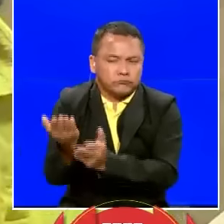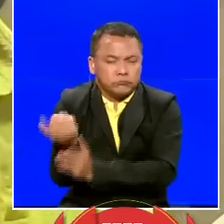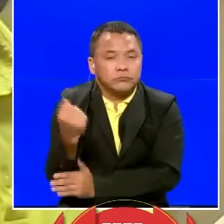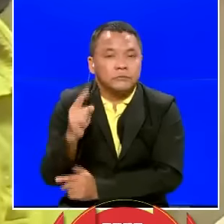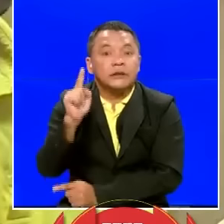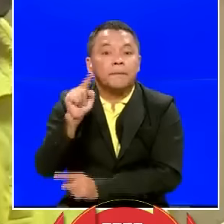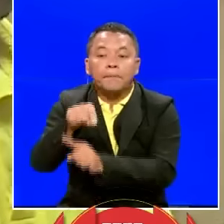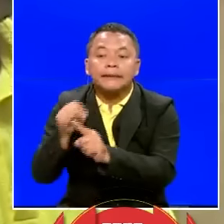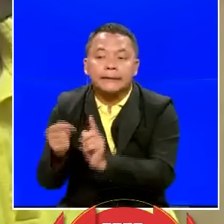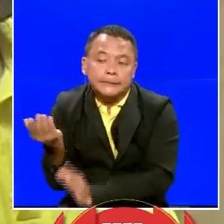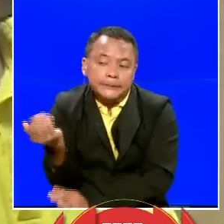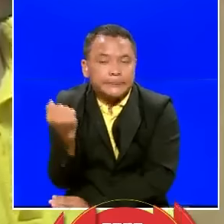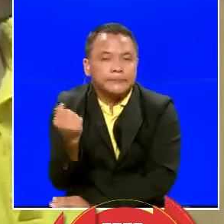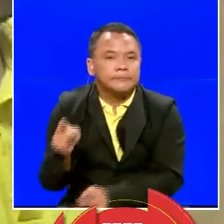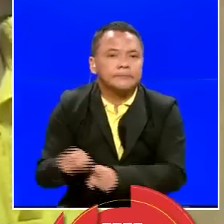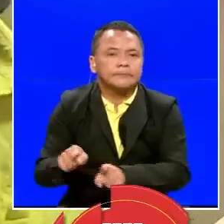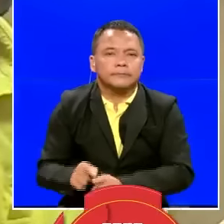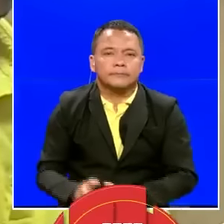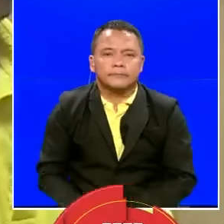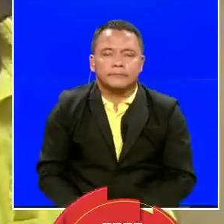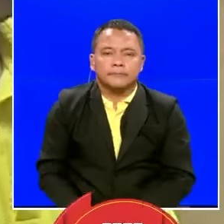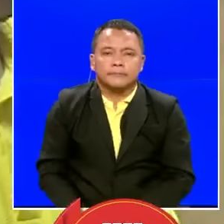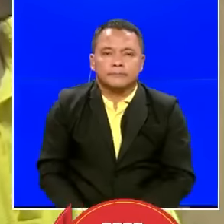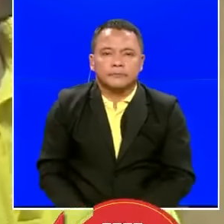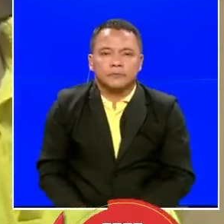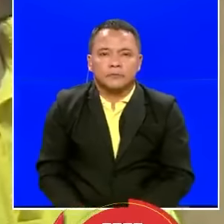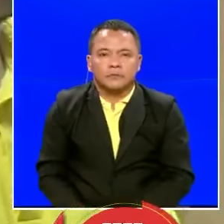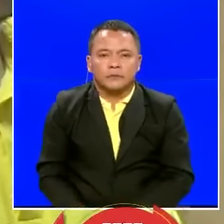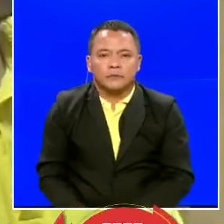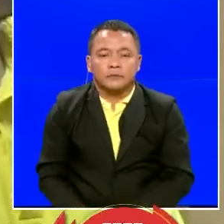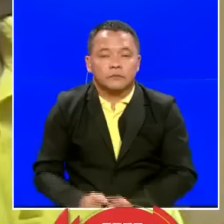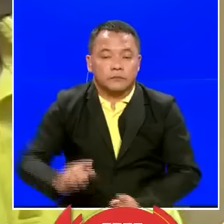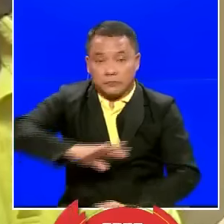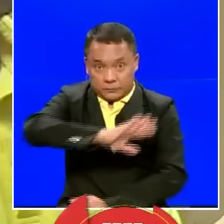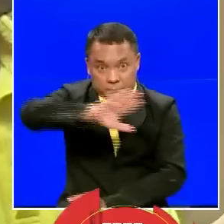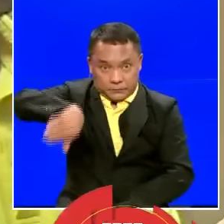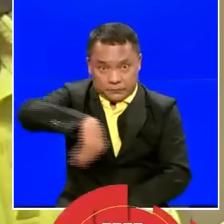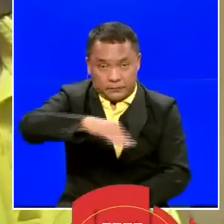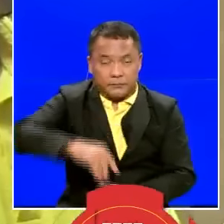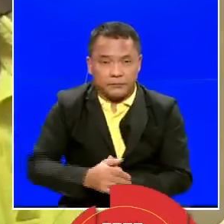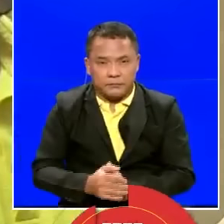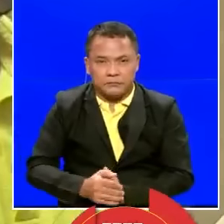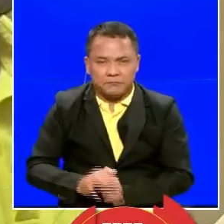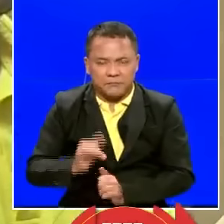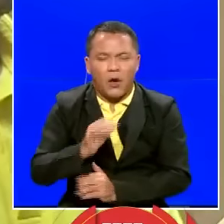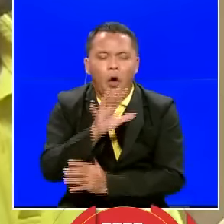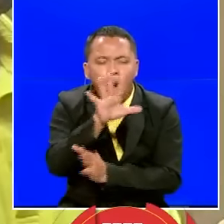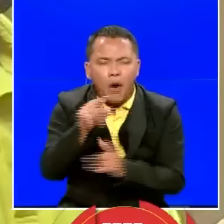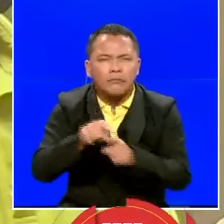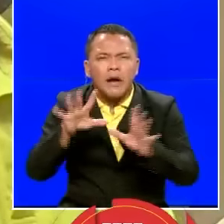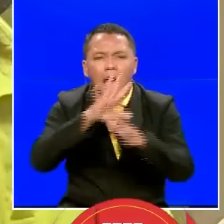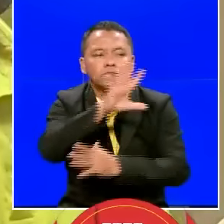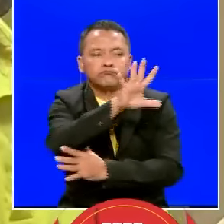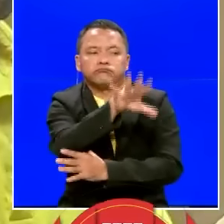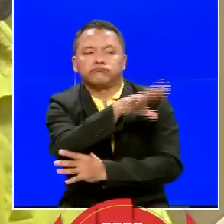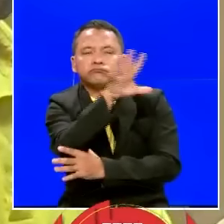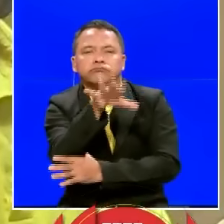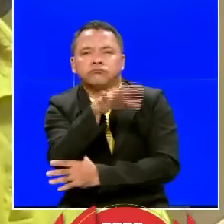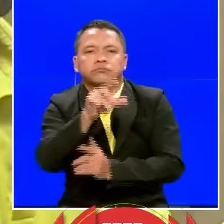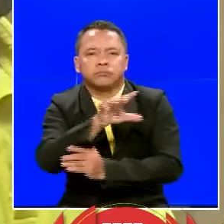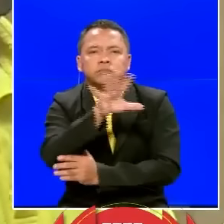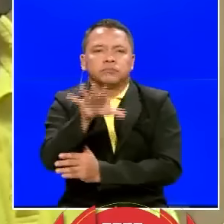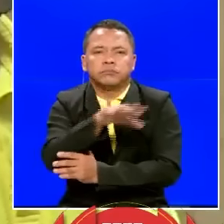1%ด้วยส่วนส่วนใหญ่นะค่ะก็คงจะไปหลอกเขาอือนะไป